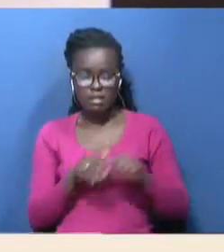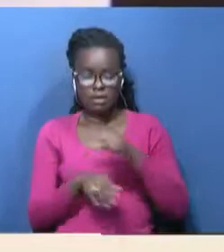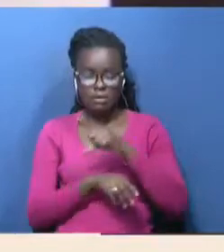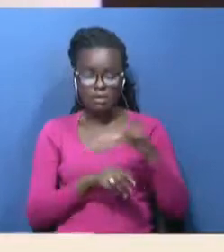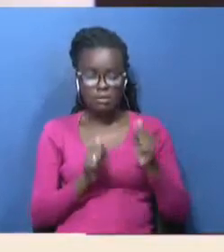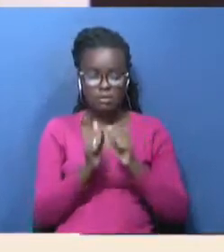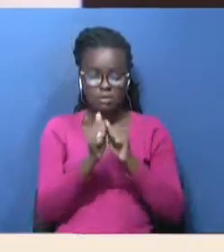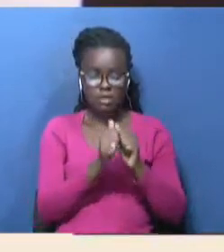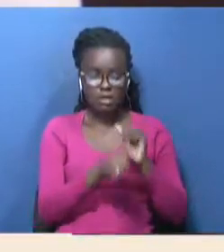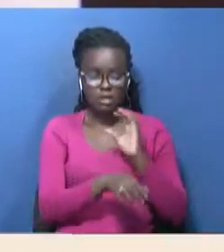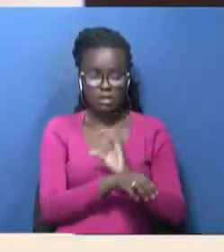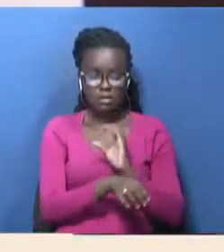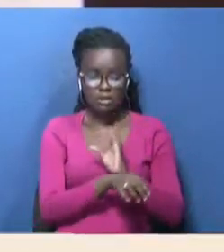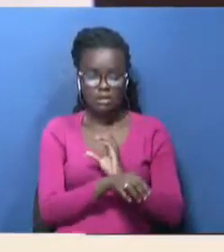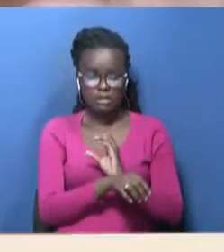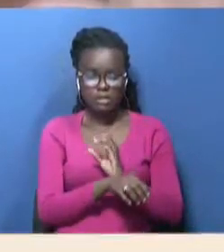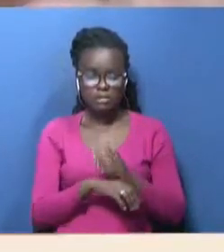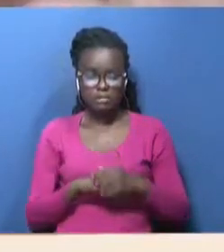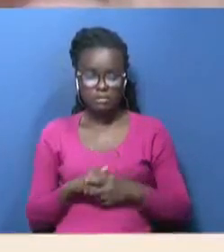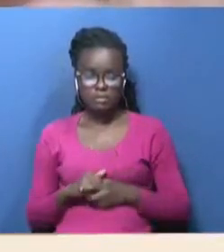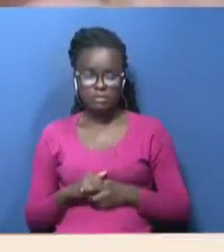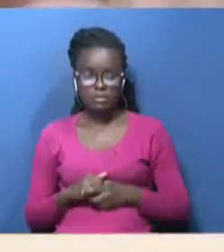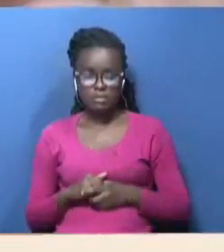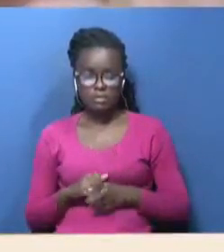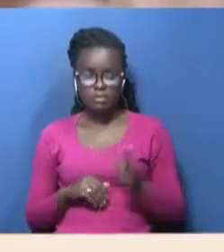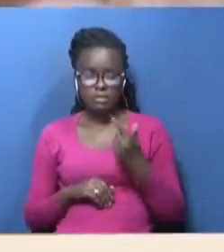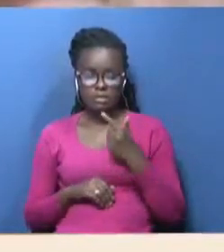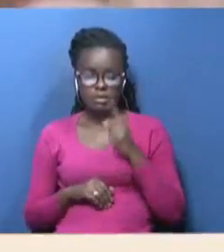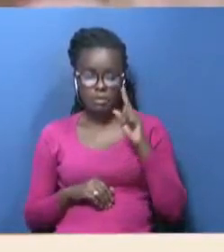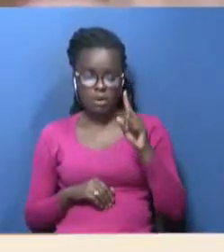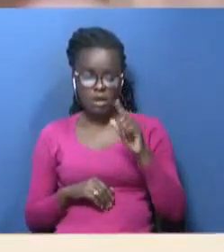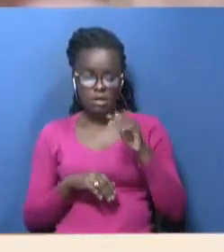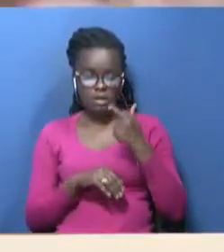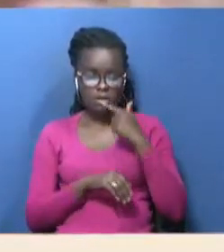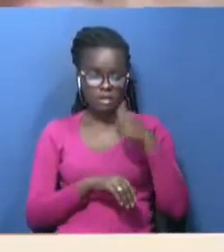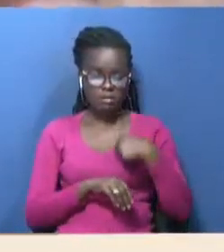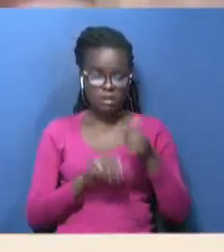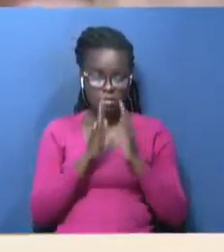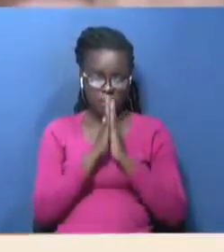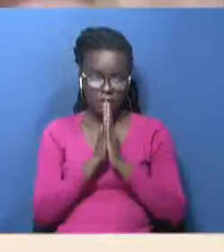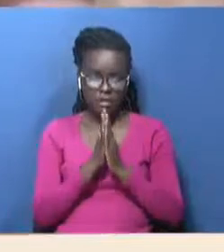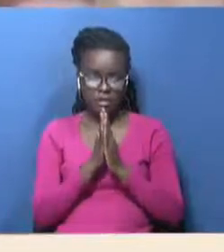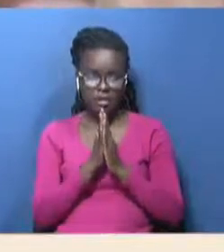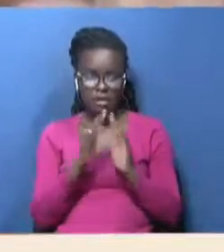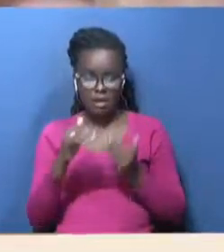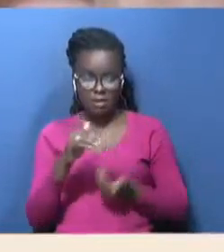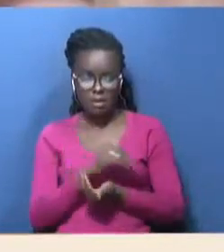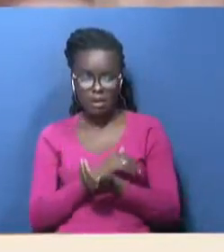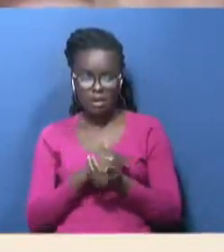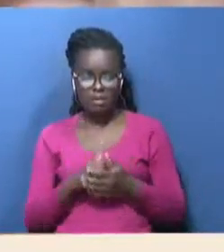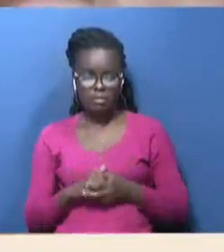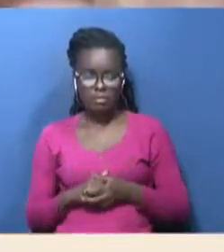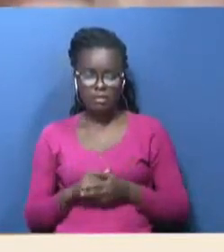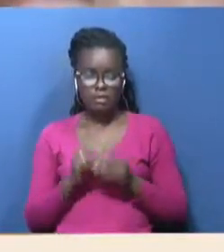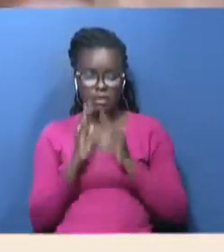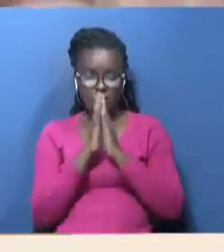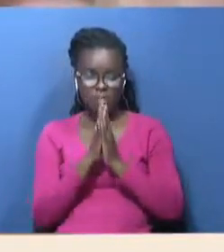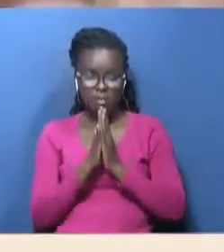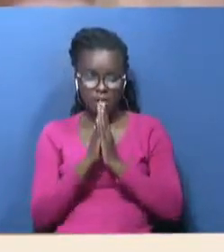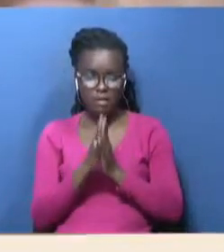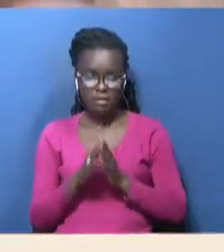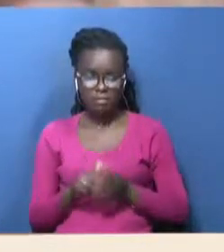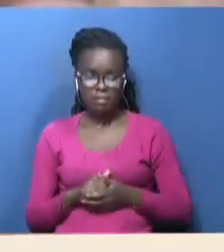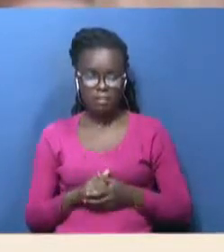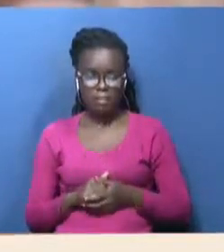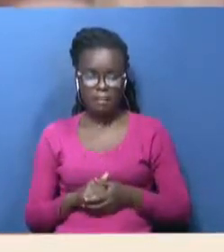akimaumagaria gũthiĩ kanitha-inĩ ũcio. Wakaniambia, mmoja akaniambia nimuombe, nikaamuka nikaomba.